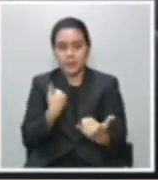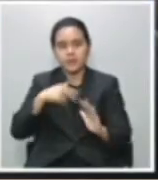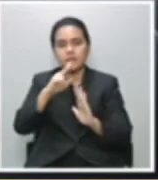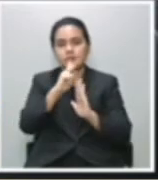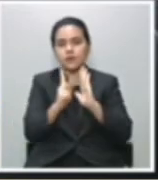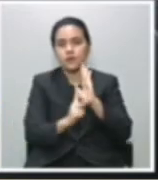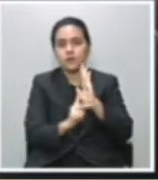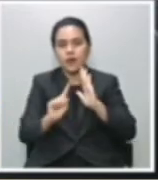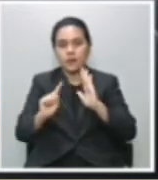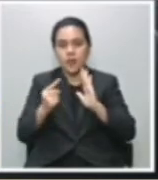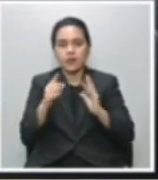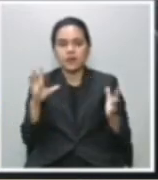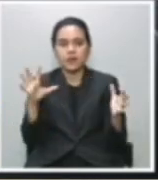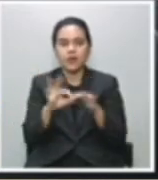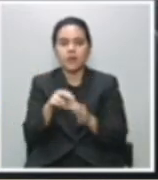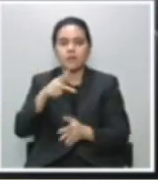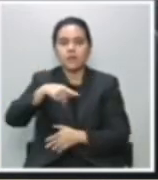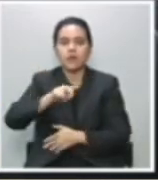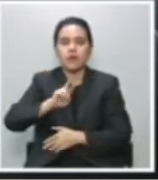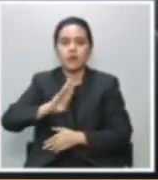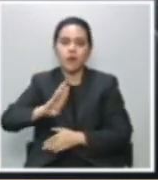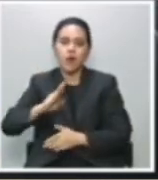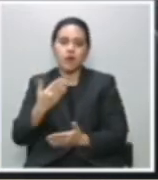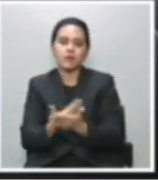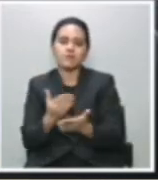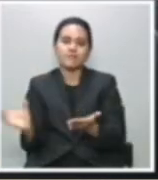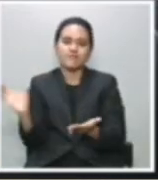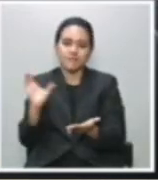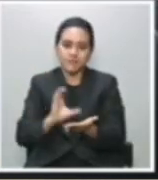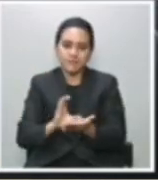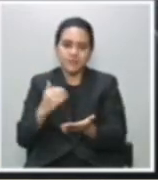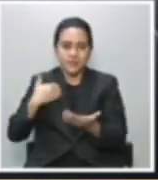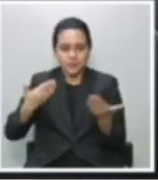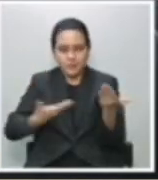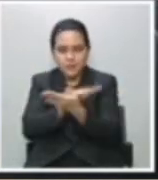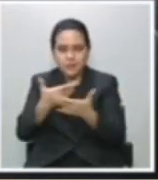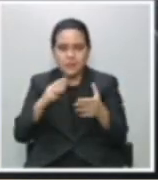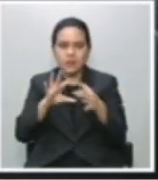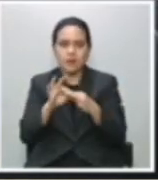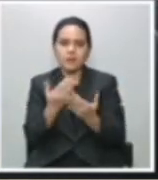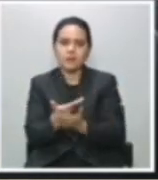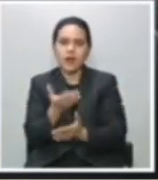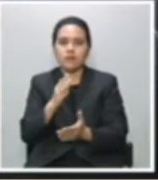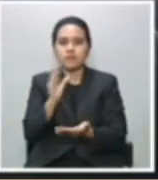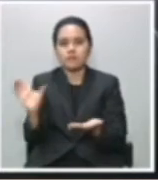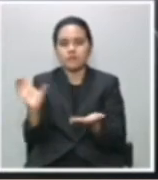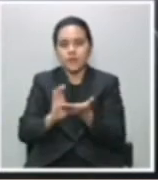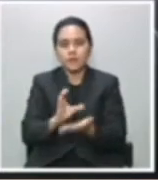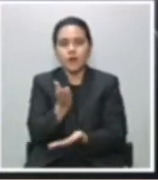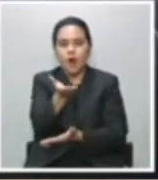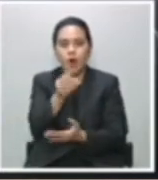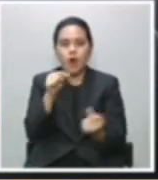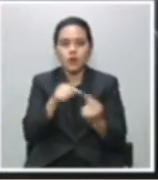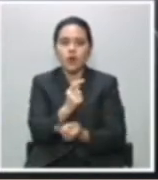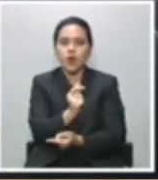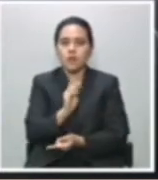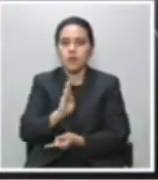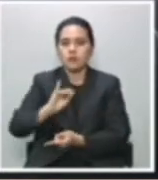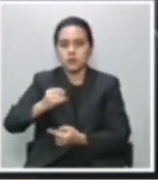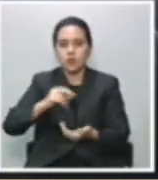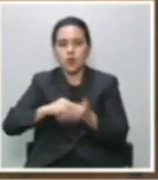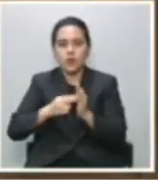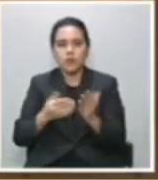รบ.งบประมาณเนี่ยการพิจารณาการของงบประมาณของอบจ.ไม่อยู่ในการพิจารณ